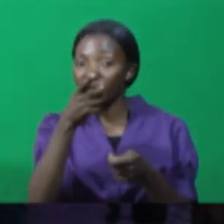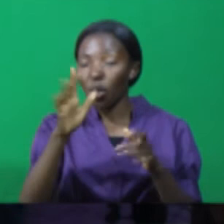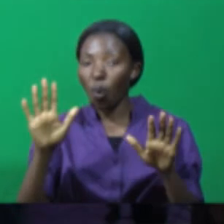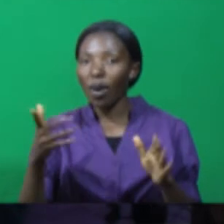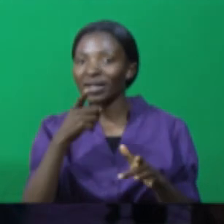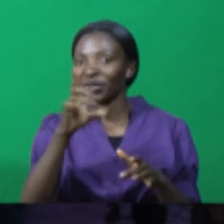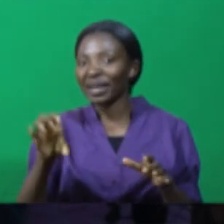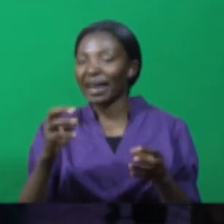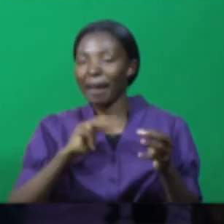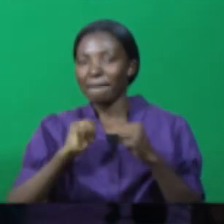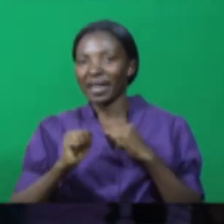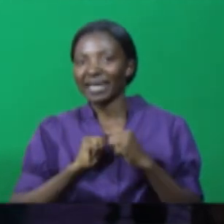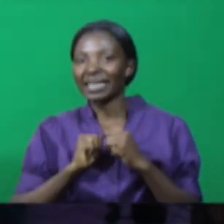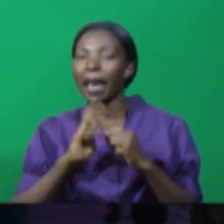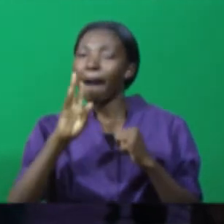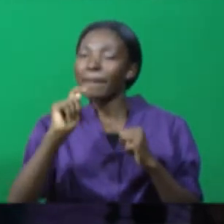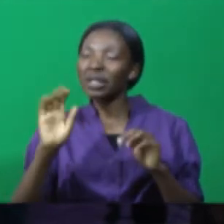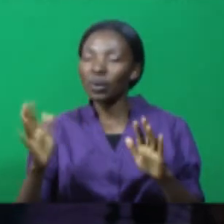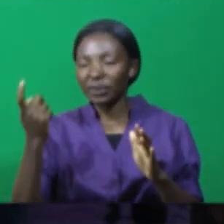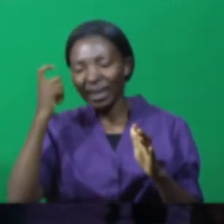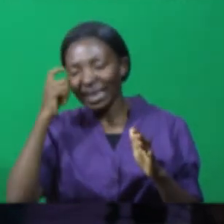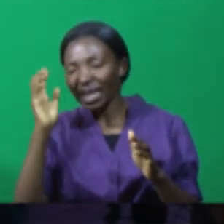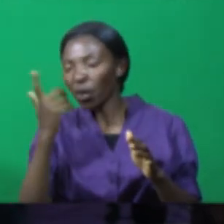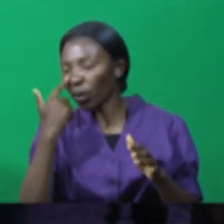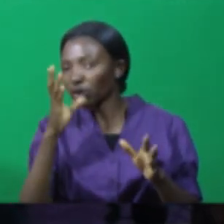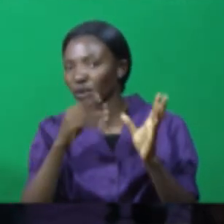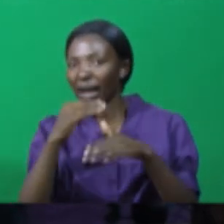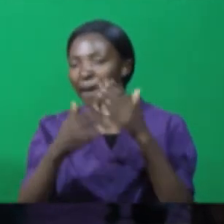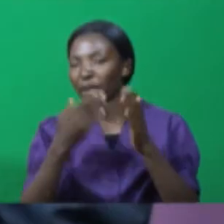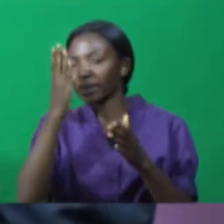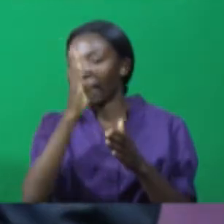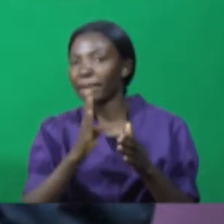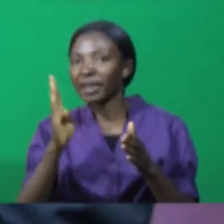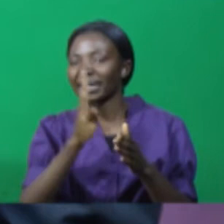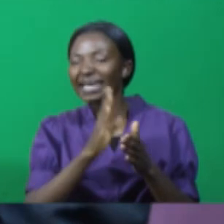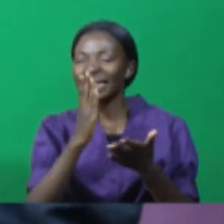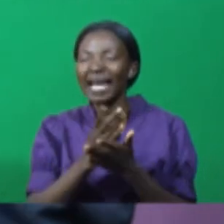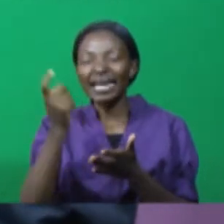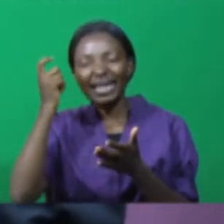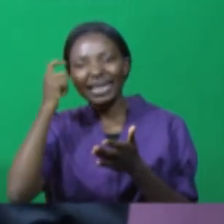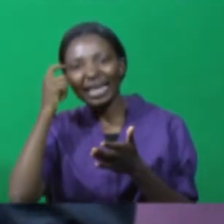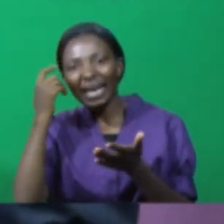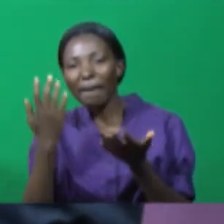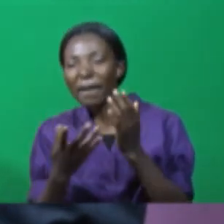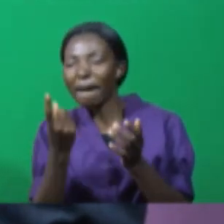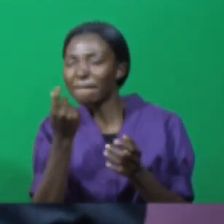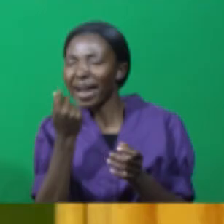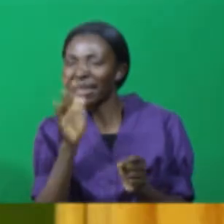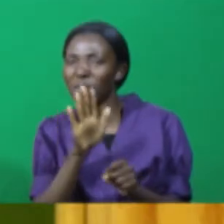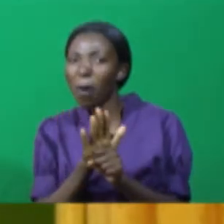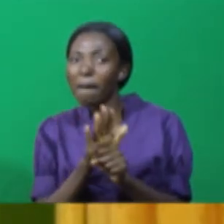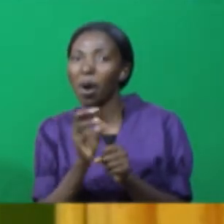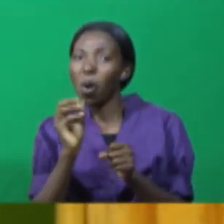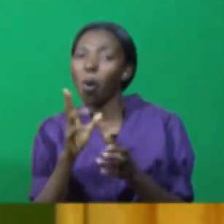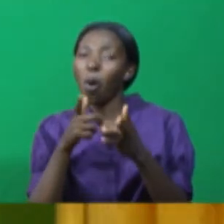muruti kublesa. Zviri nini nevamwe vaterere. Panongonzi kublesa ndinokurumidza kuona dollar sign. Nemagonyeti.